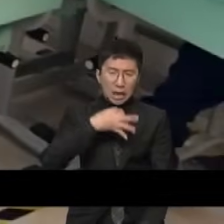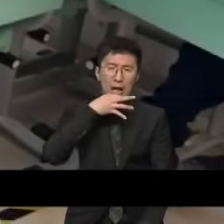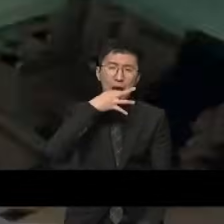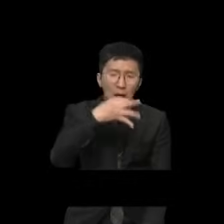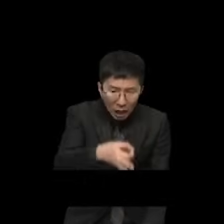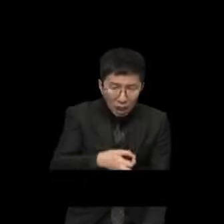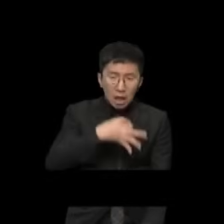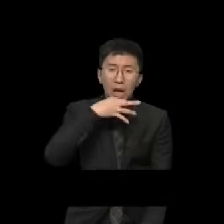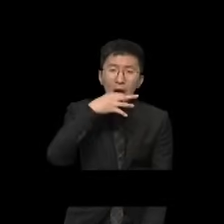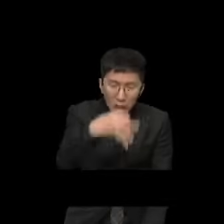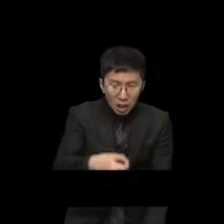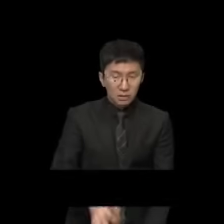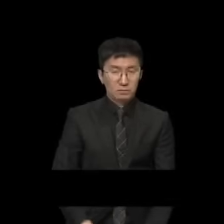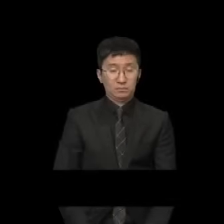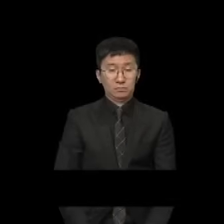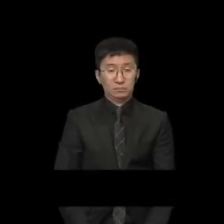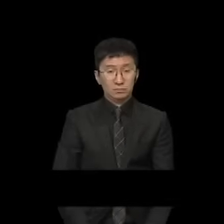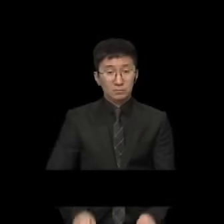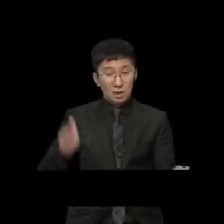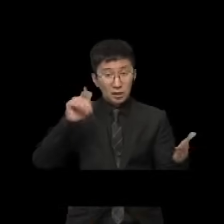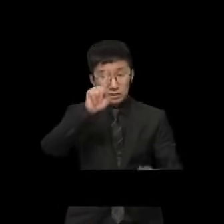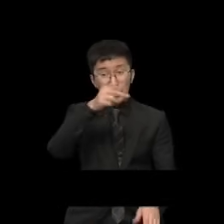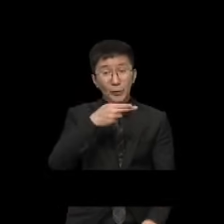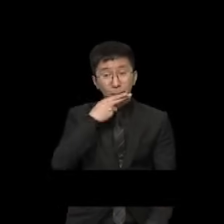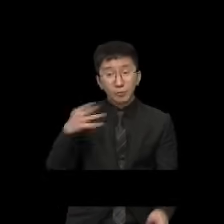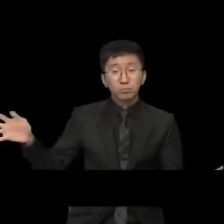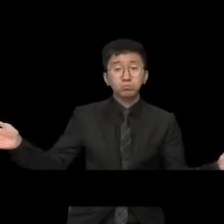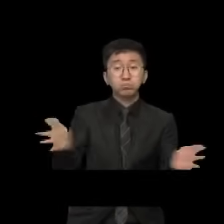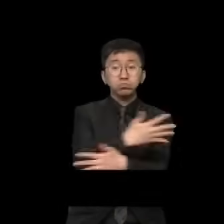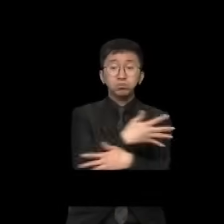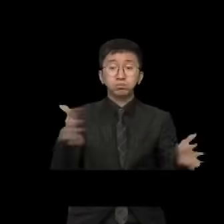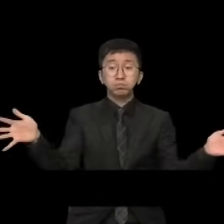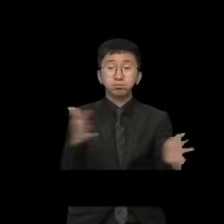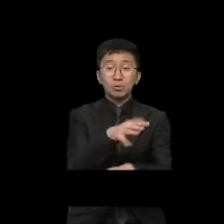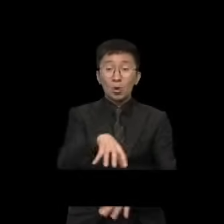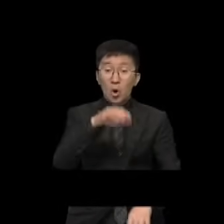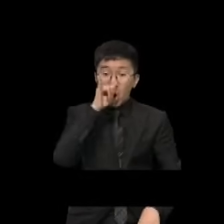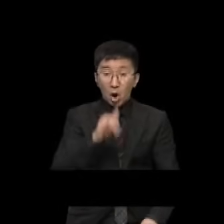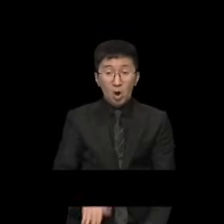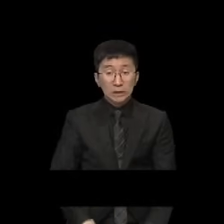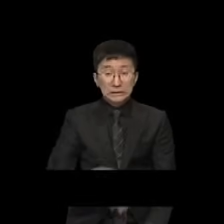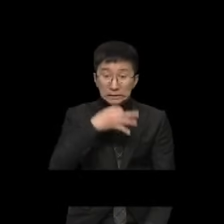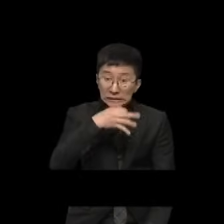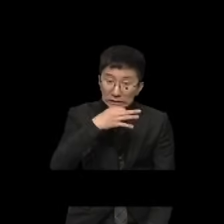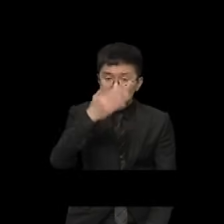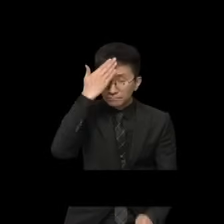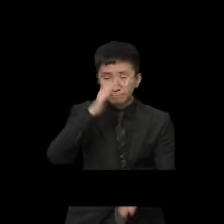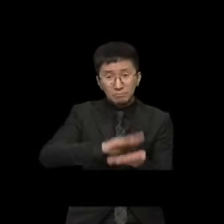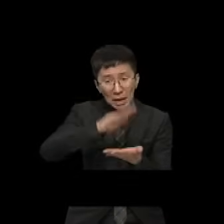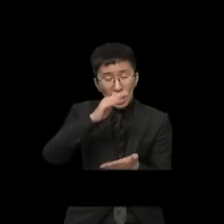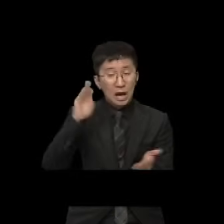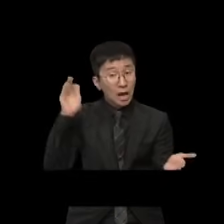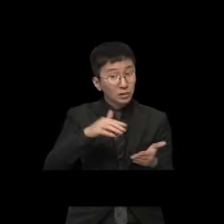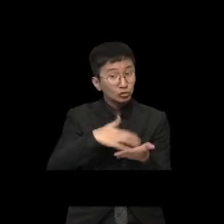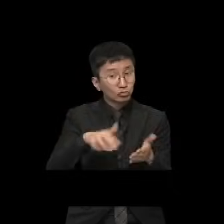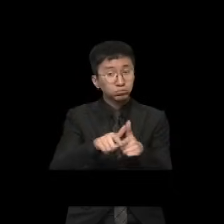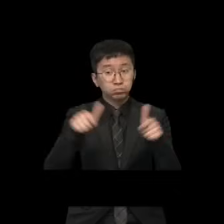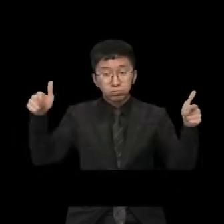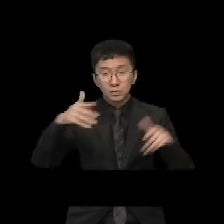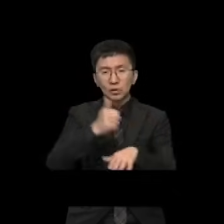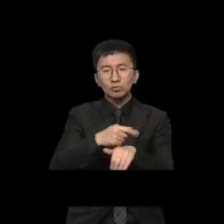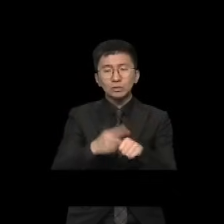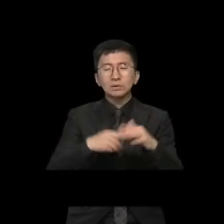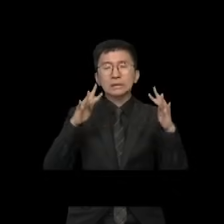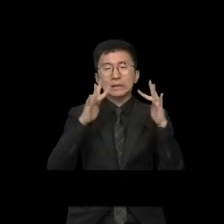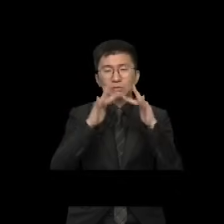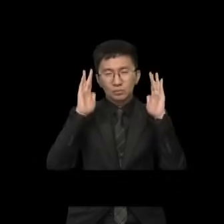않습니다. 학생 한 명 없이 텅 빈 교실도 있습니다. 기침과 발열을 호소하는 학생이 늘자 아예